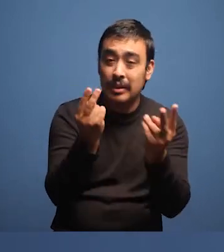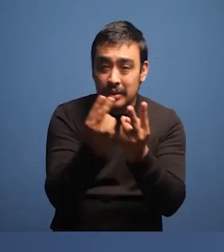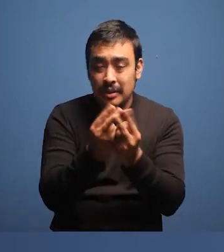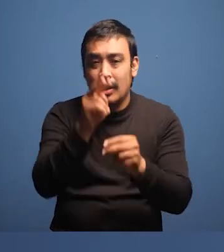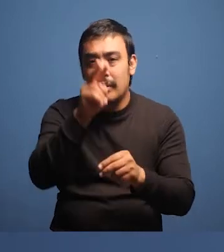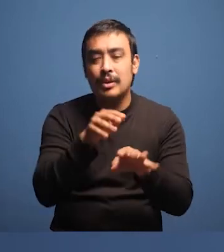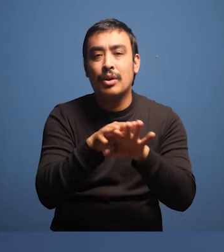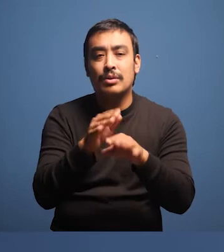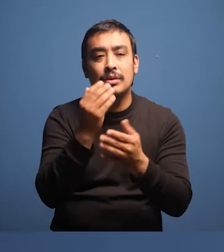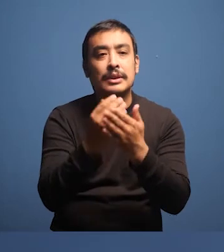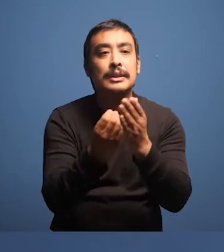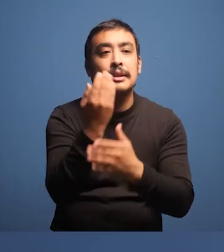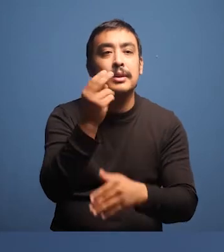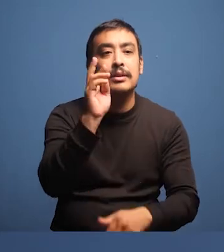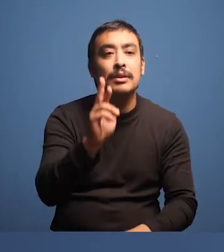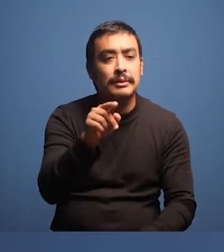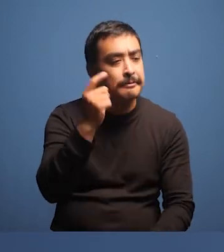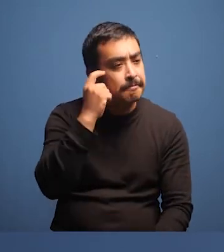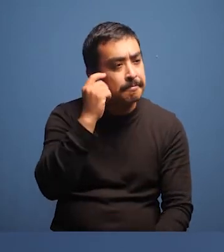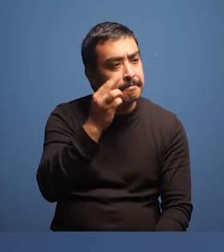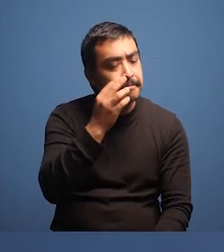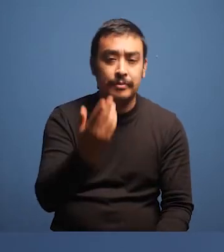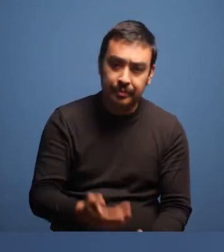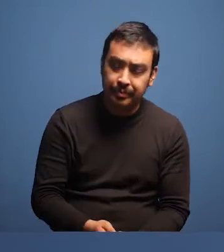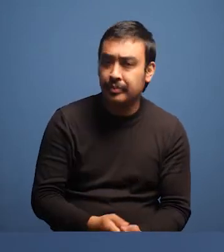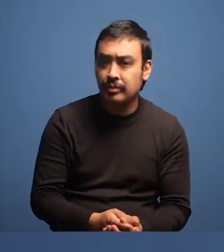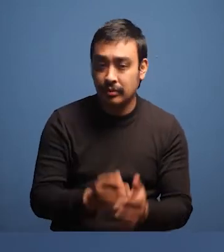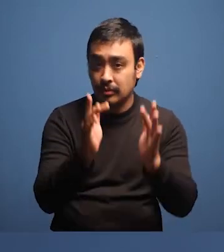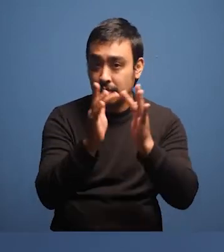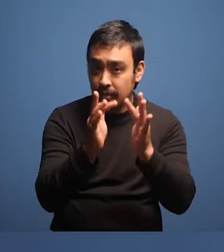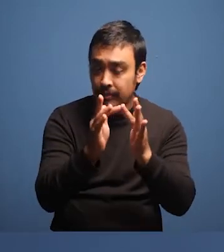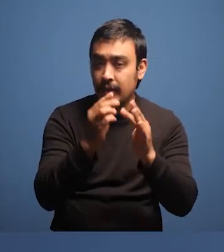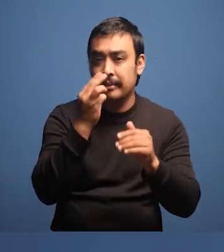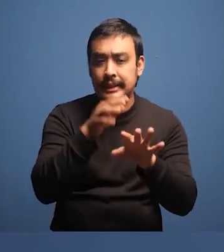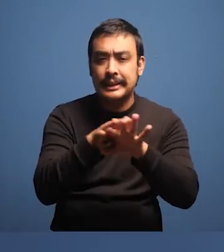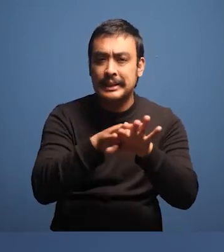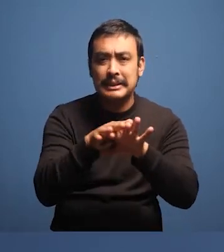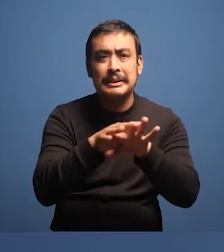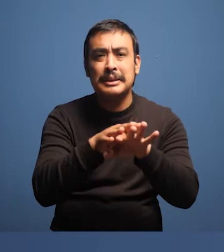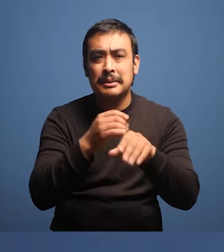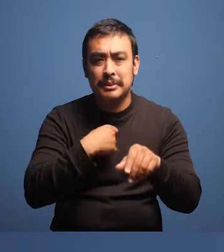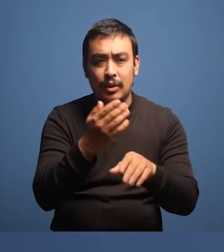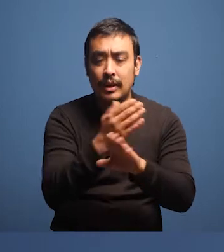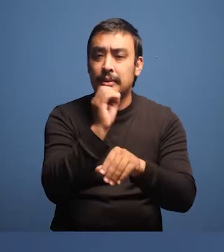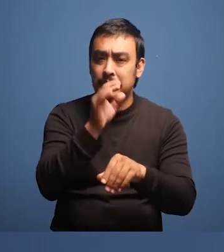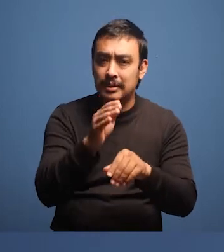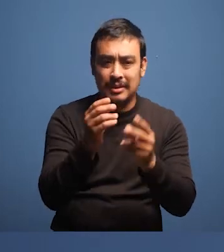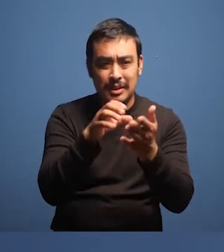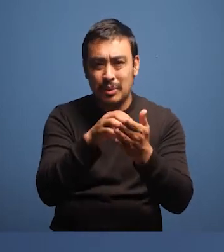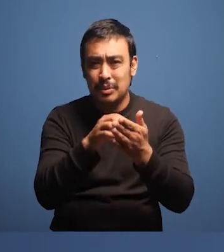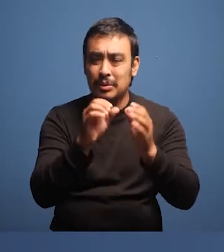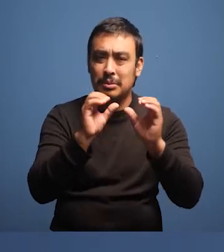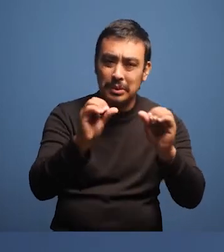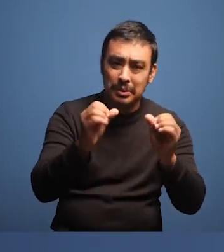अवस्थाहरू चाहिँ किन सृजना भइरहेको छ हजुरको विचारमा सो यो अनलाइनकैमा चाहिँ किन धेरै यति धेरै मैले अघि पनि भने होइन हेट स्पेसदेखि लिएर सबै